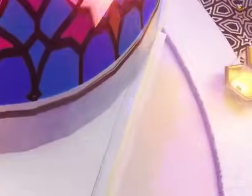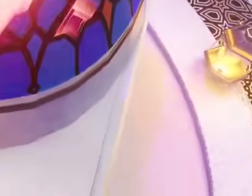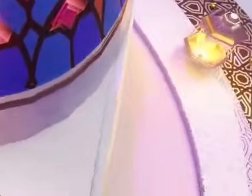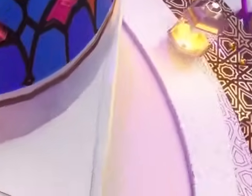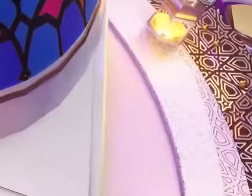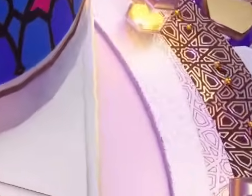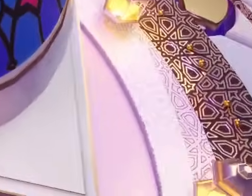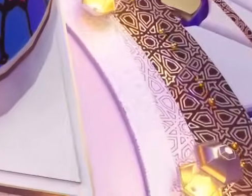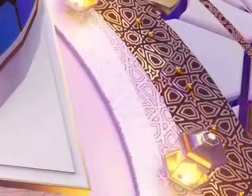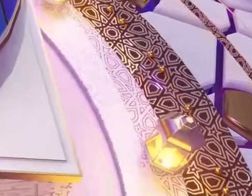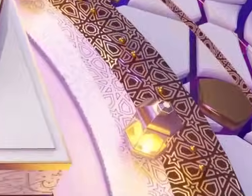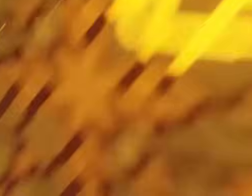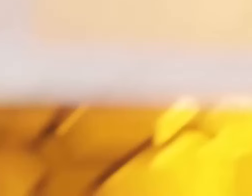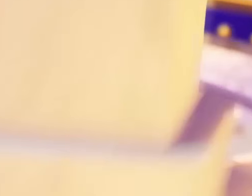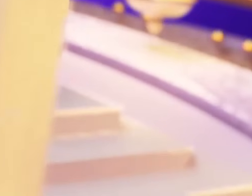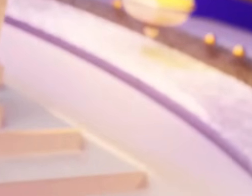ya